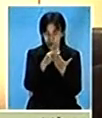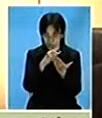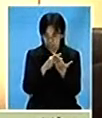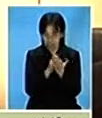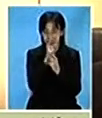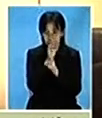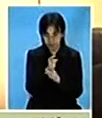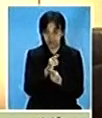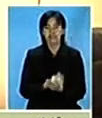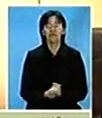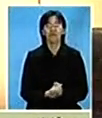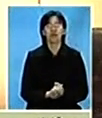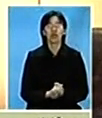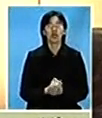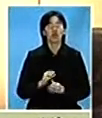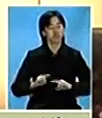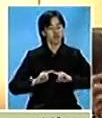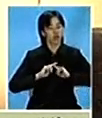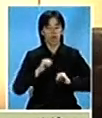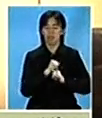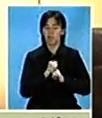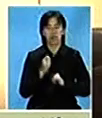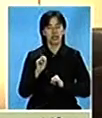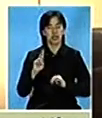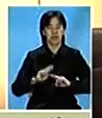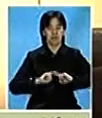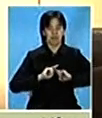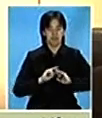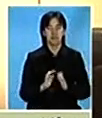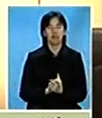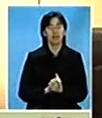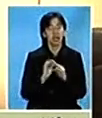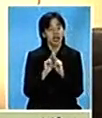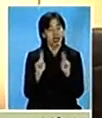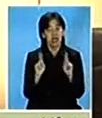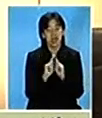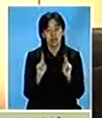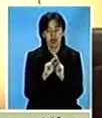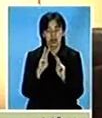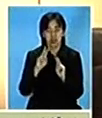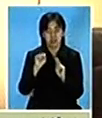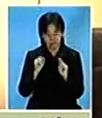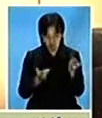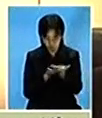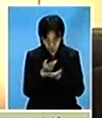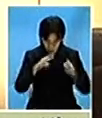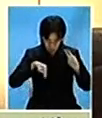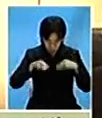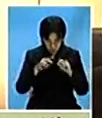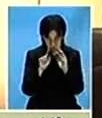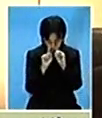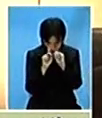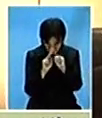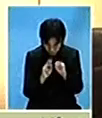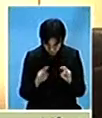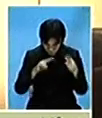พมีความเป็นอิสระจากการพิจารณาของคณะกรรมการวิสามัญซึ่งได้พิจารณาเรียงมาตรา